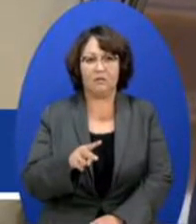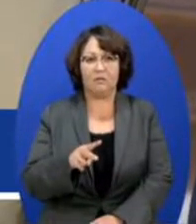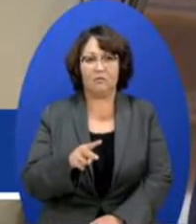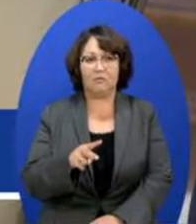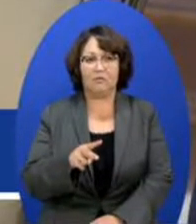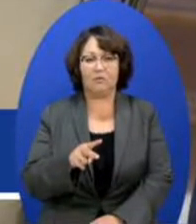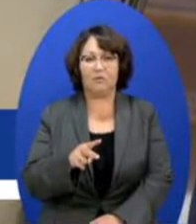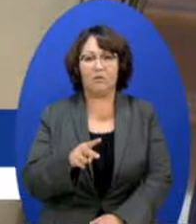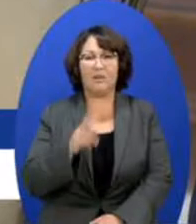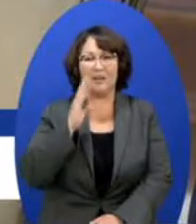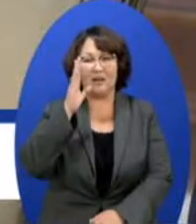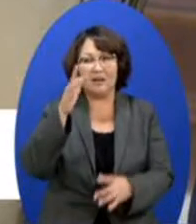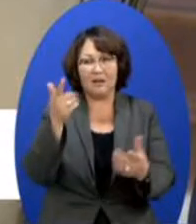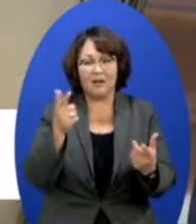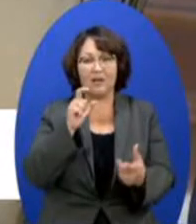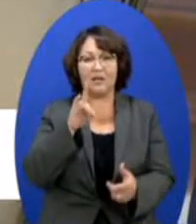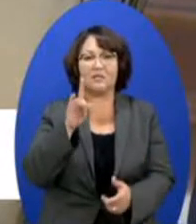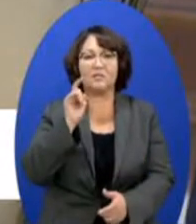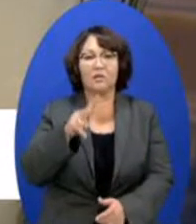эрсдэл болно.